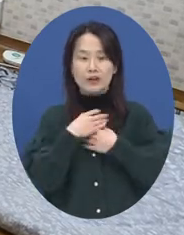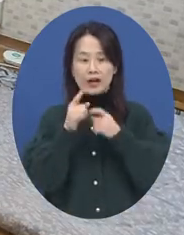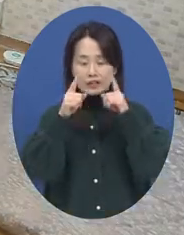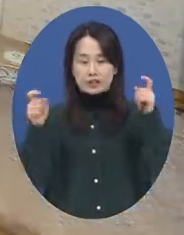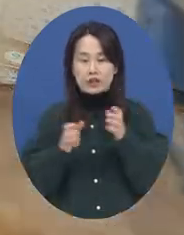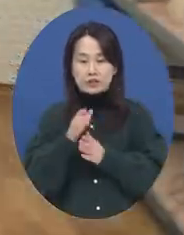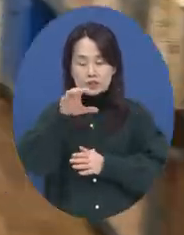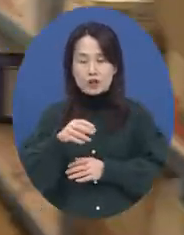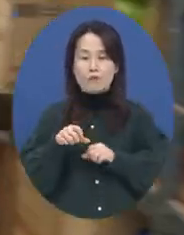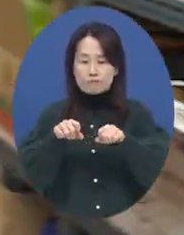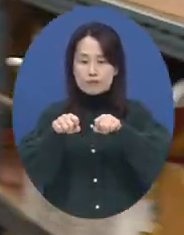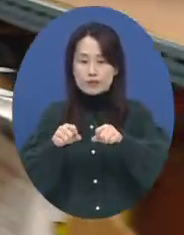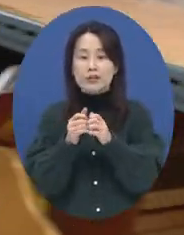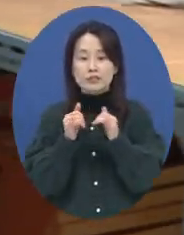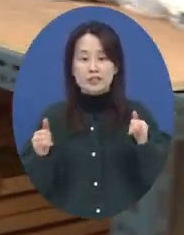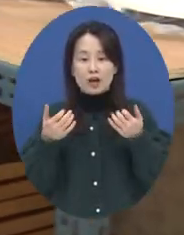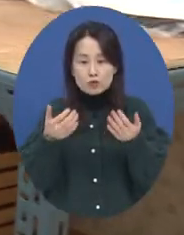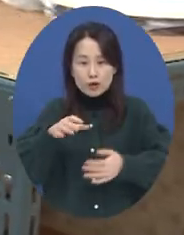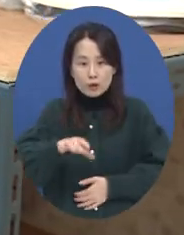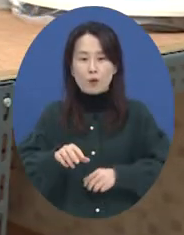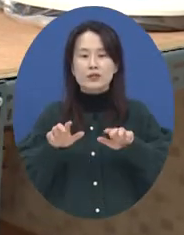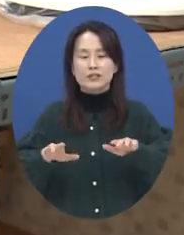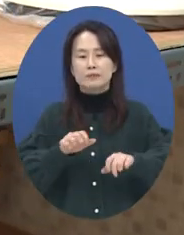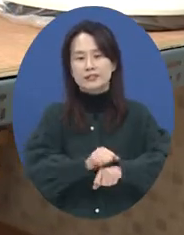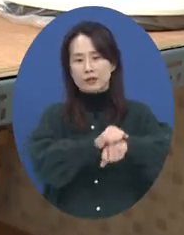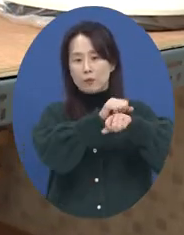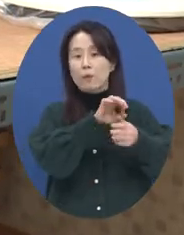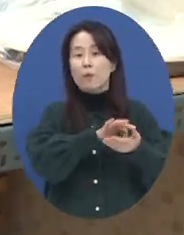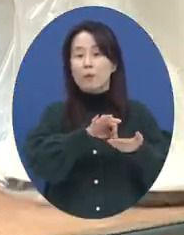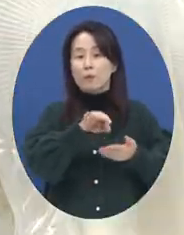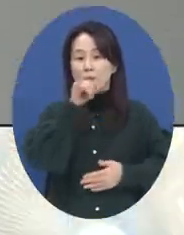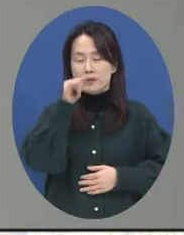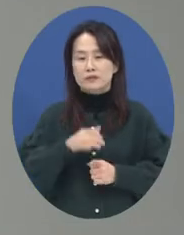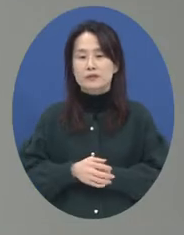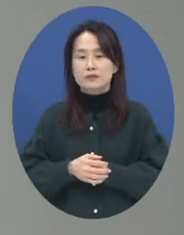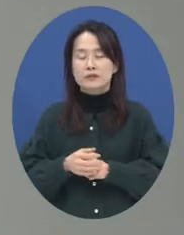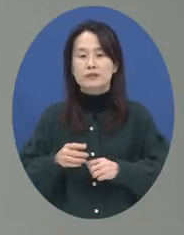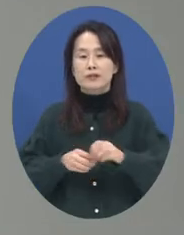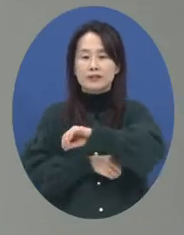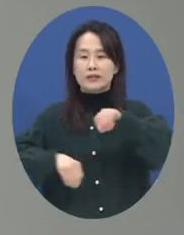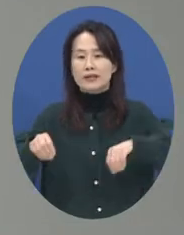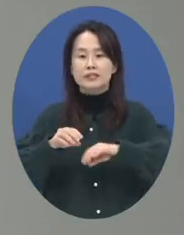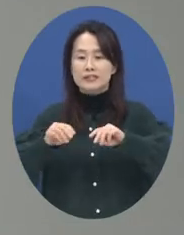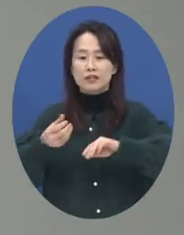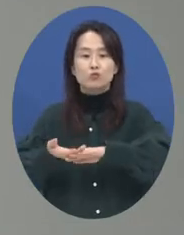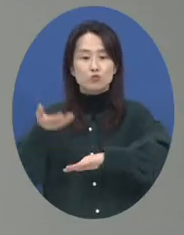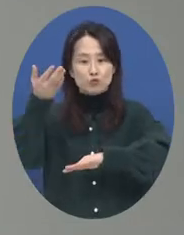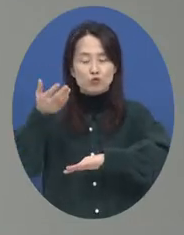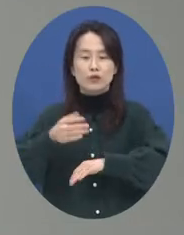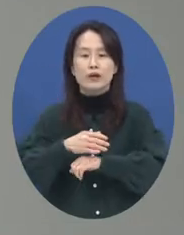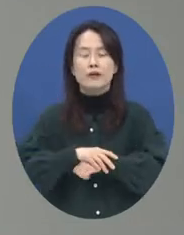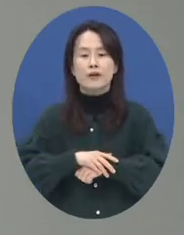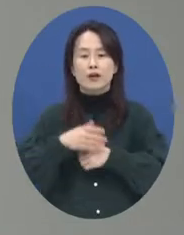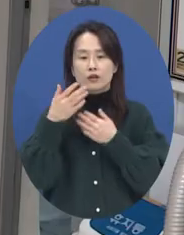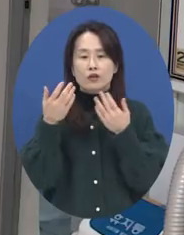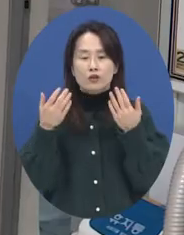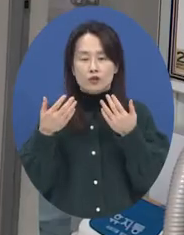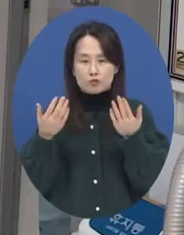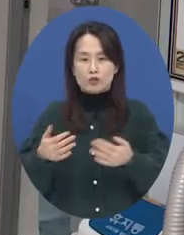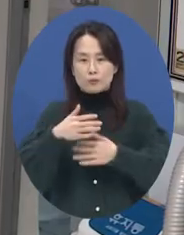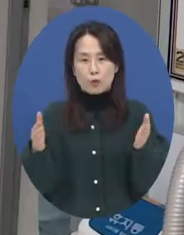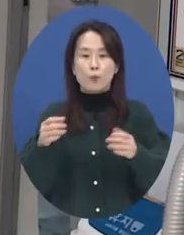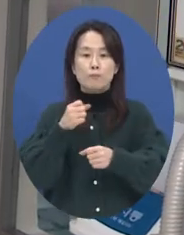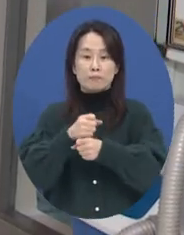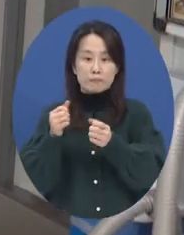환경 비온 휴게실이 이젠 참고가 됐습니다 대신 시상에 번듯한 휴게실을 새로 만들었습니다 위치가